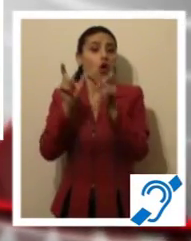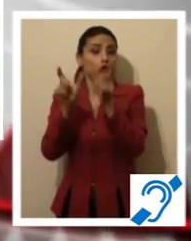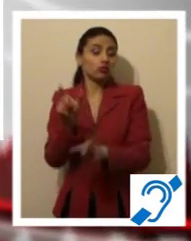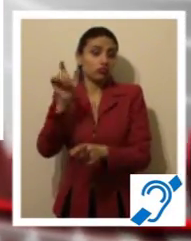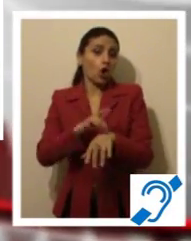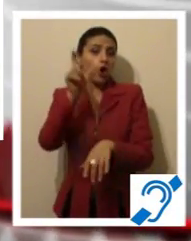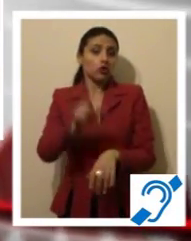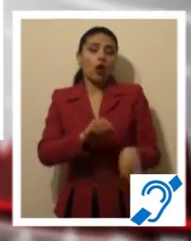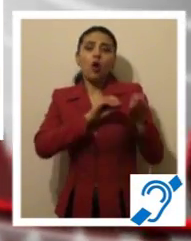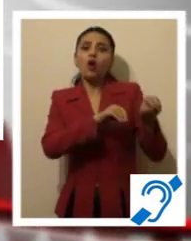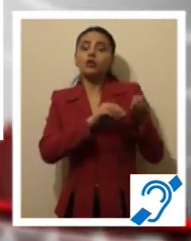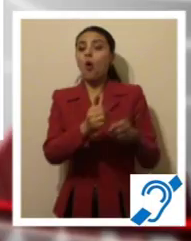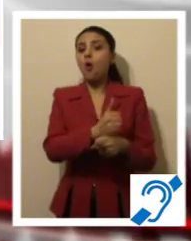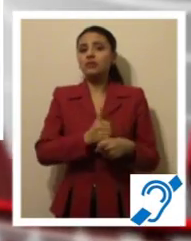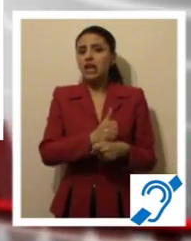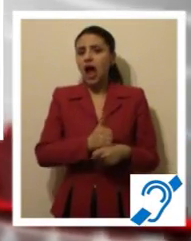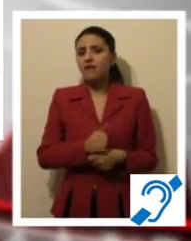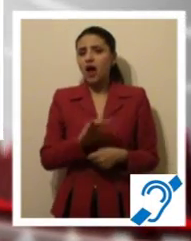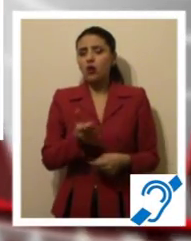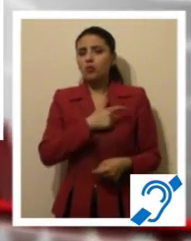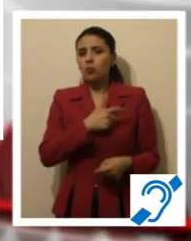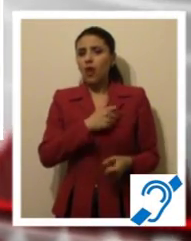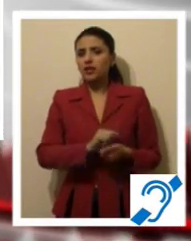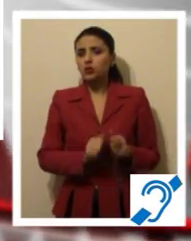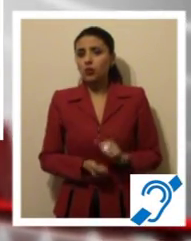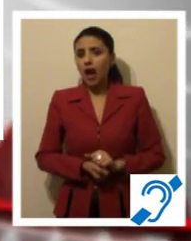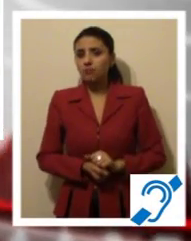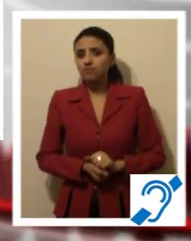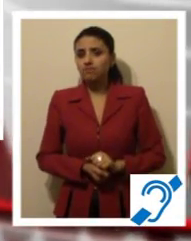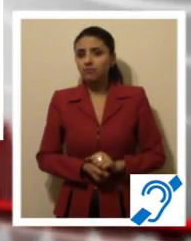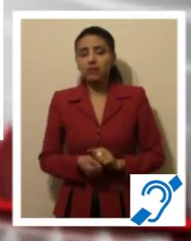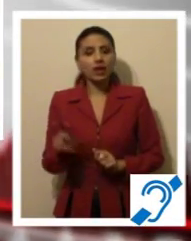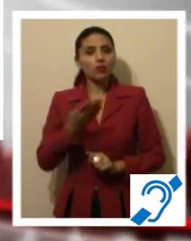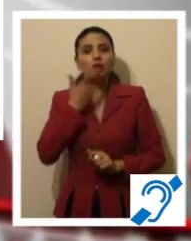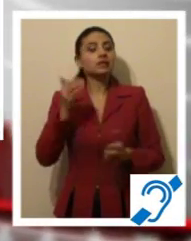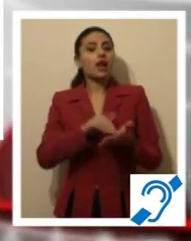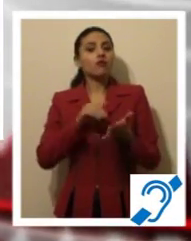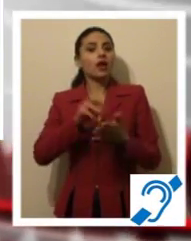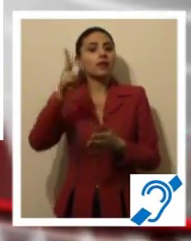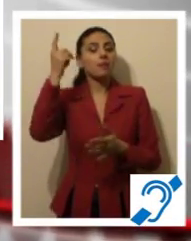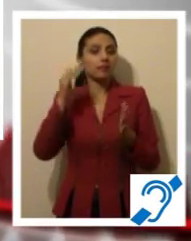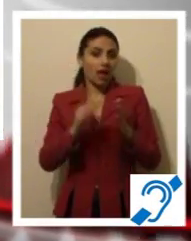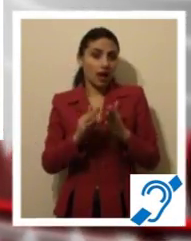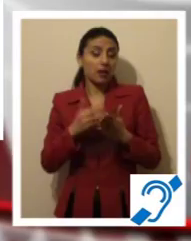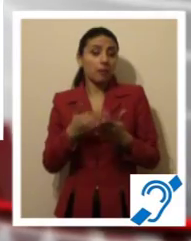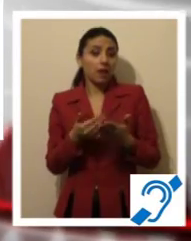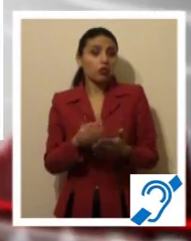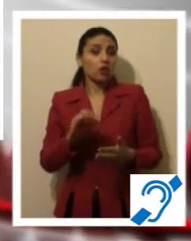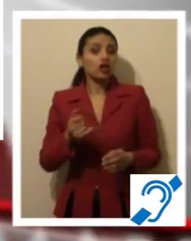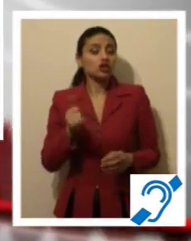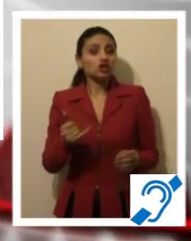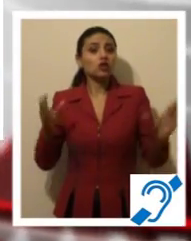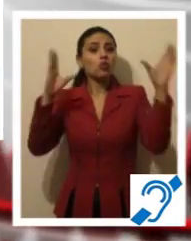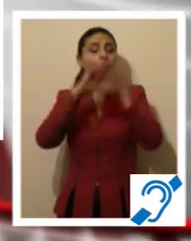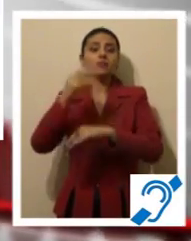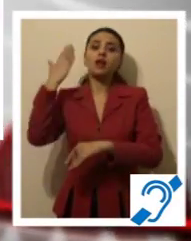coordonator observă că nu se poate descurca. Nu a fost nevoie să-i chemăm de acasă, pentru că și noaptea trecută